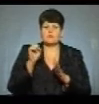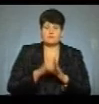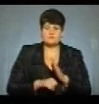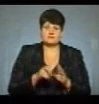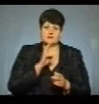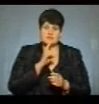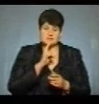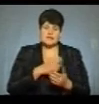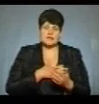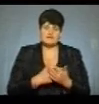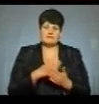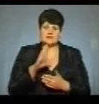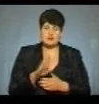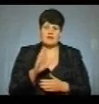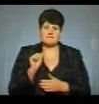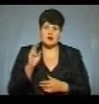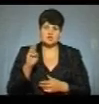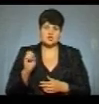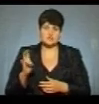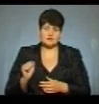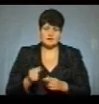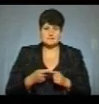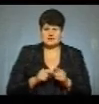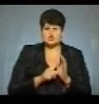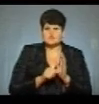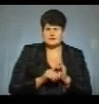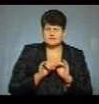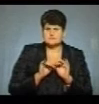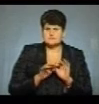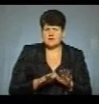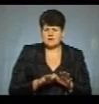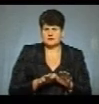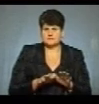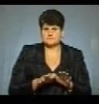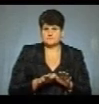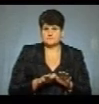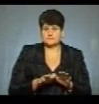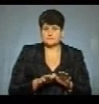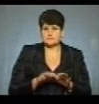активіста Віталія Ващенка. Власне, це вже десь 60-та справа.